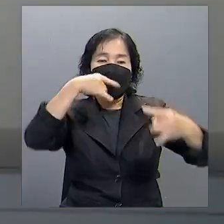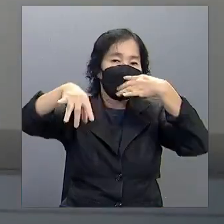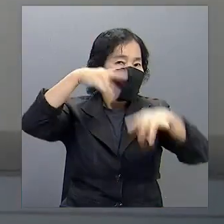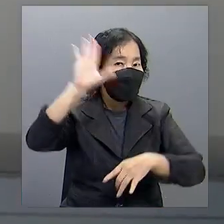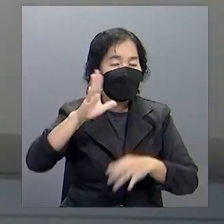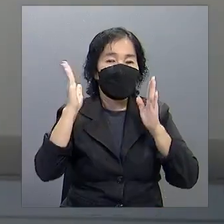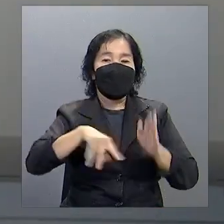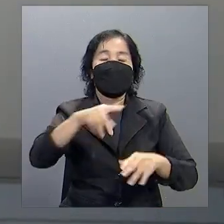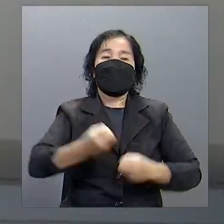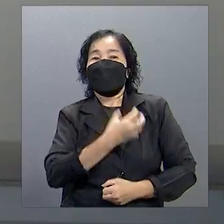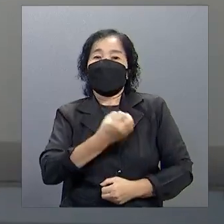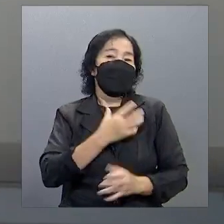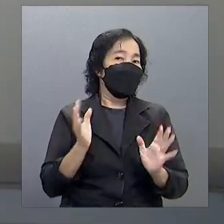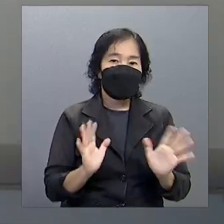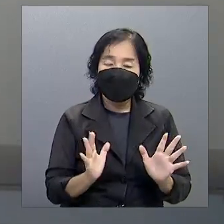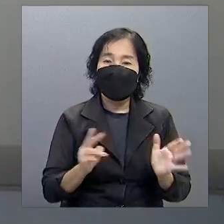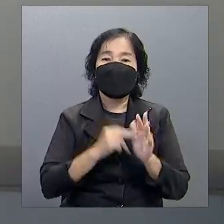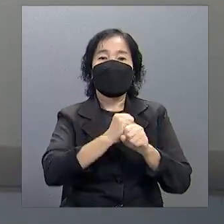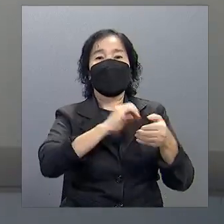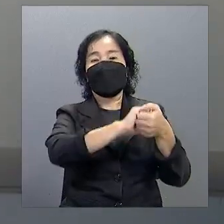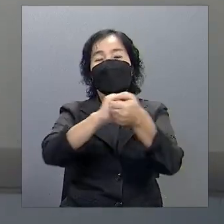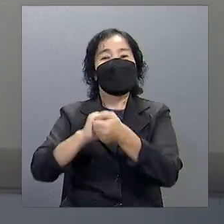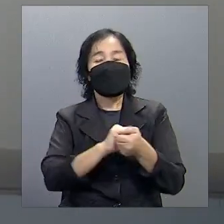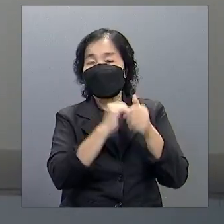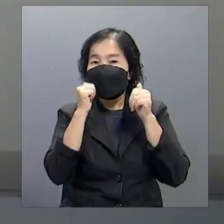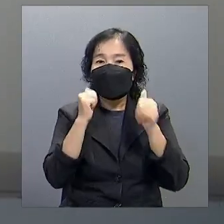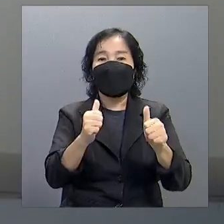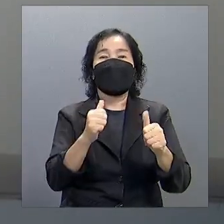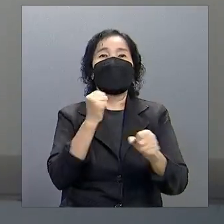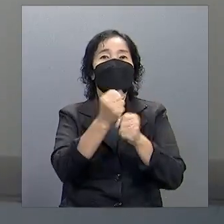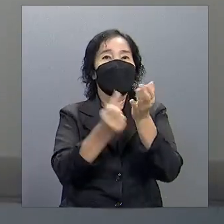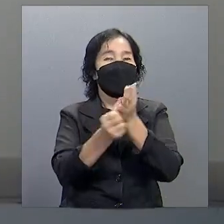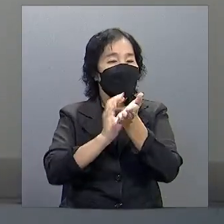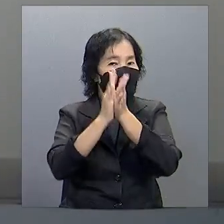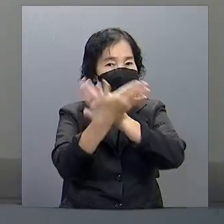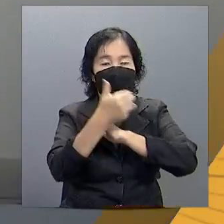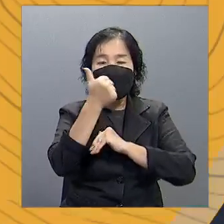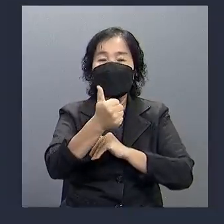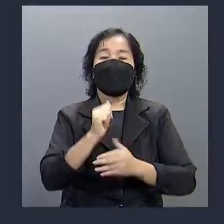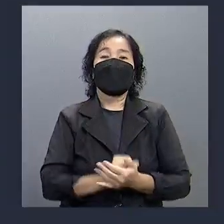สามารถรับมือกับภัยโรคระบาดใดๆก็ตามที่เกิดขึ้นในประเทศไทย